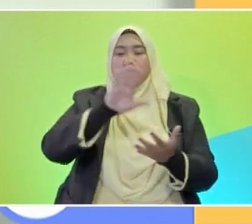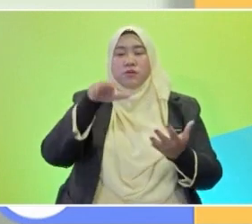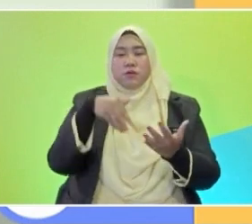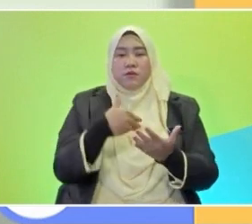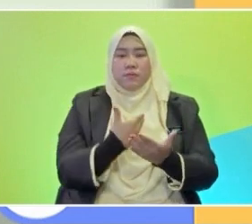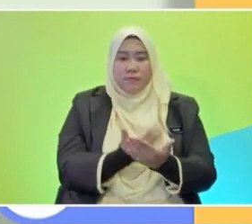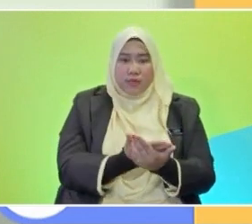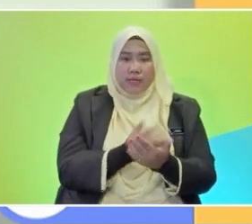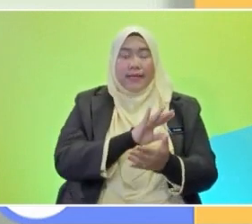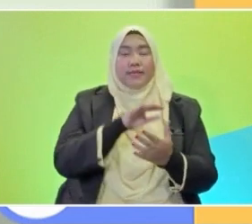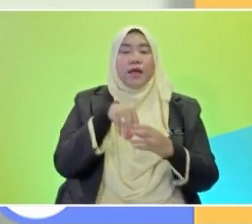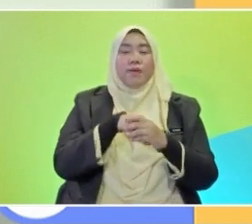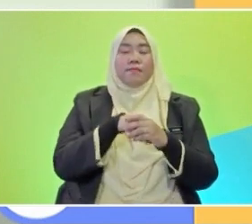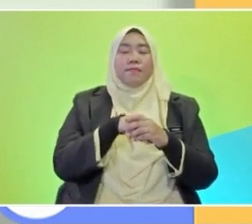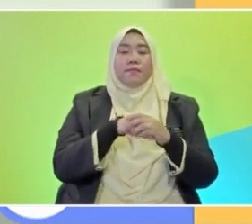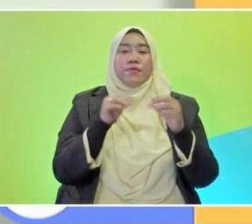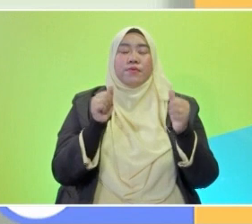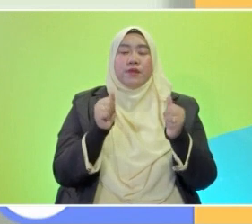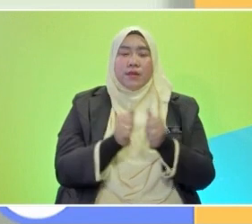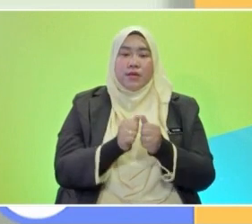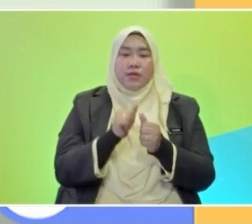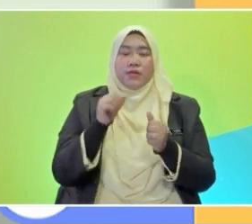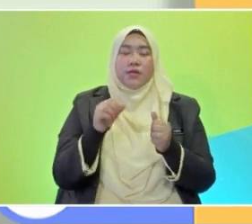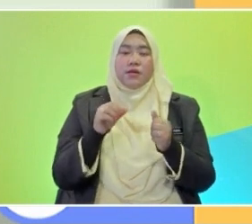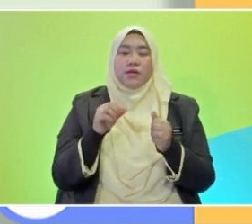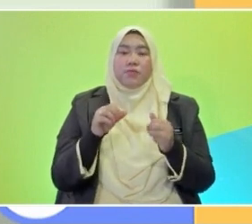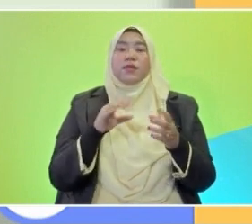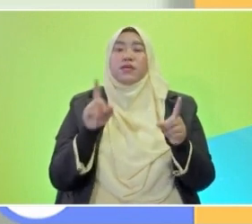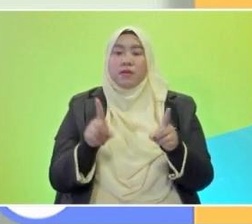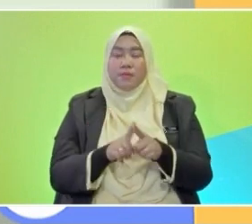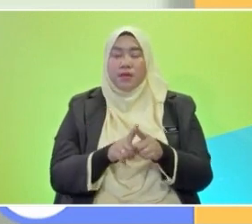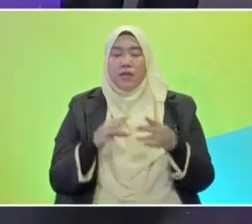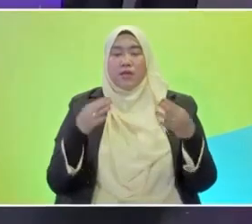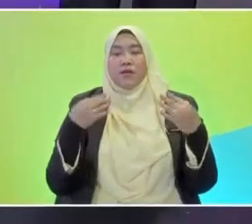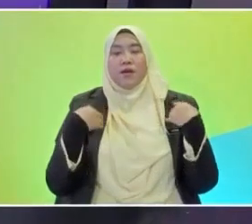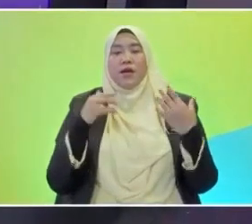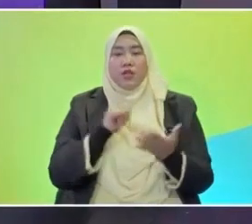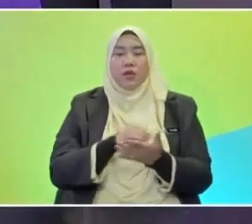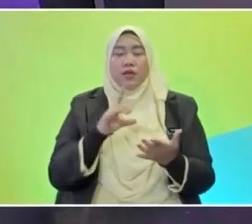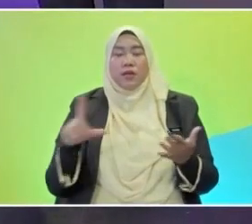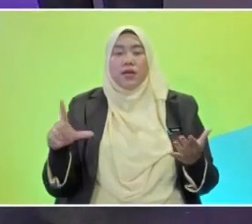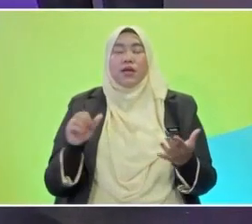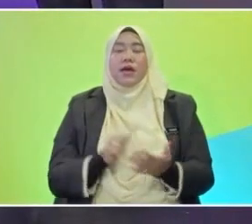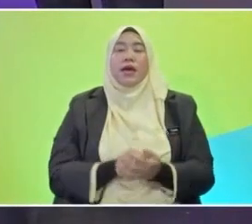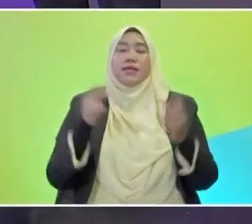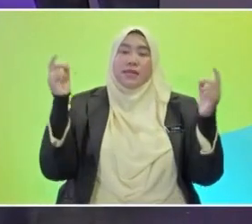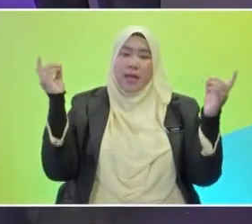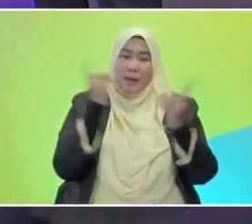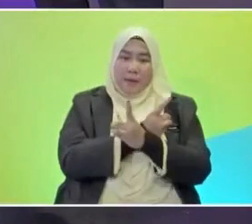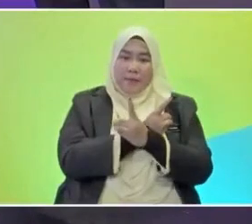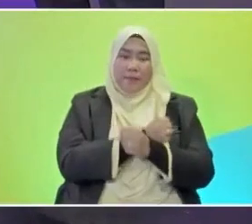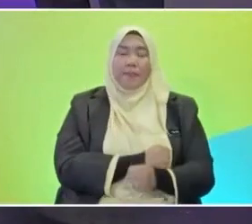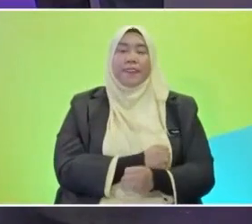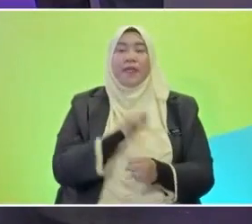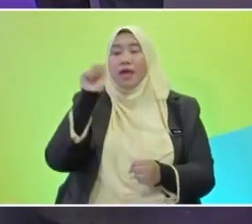yang sama tapi jumlah yang sama itu menunjukkan adalah operasi darah Jadi maksudnya kalau anu di depan kita perlu